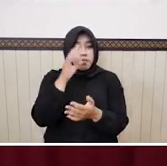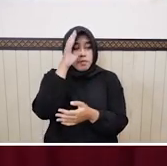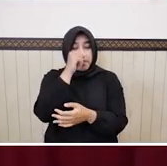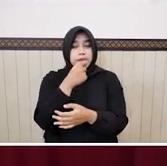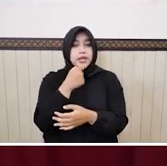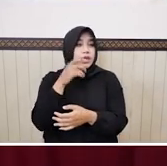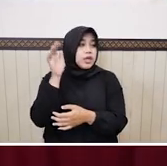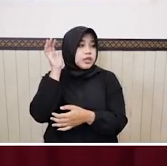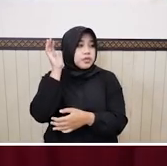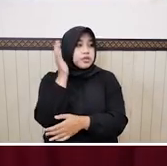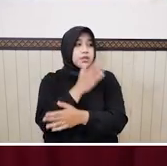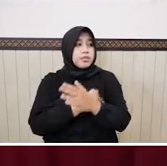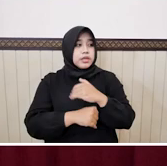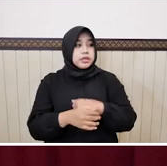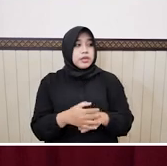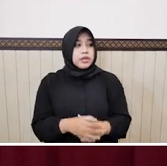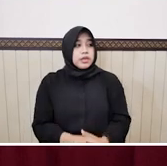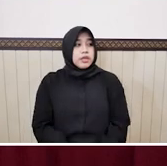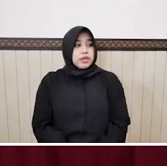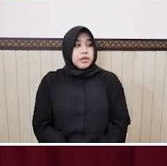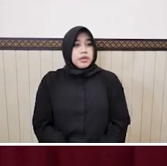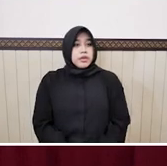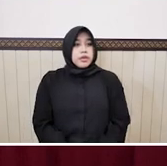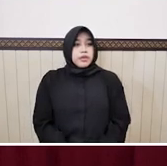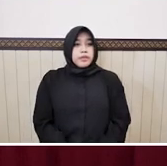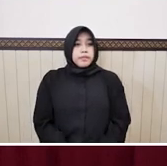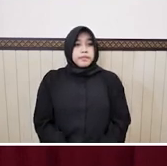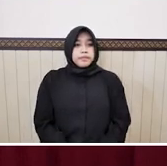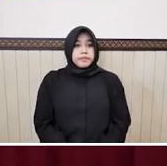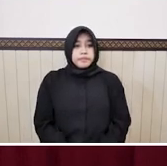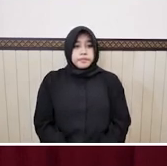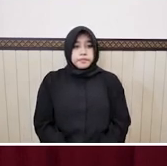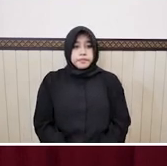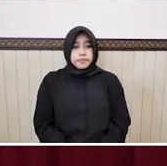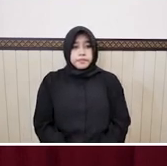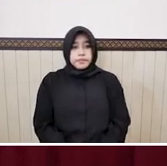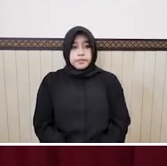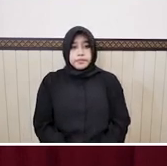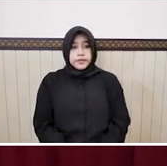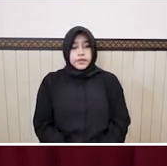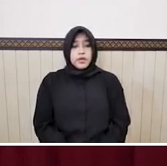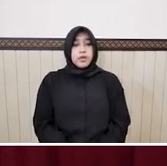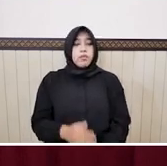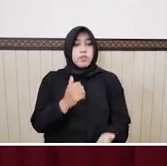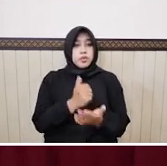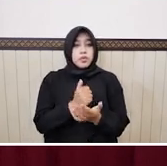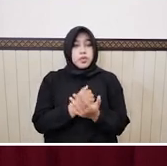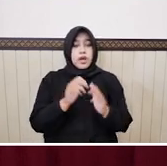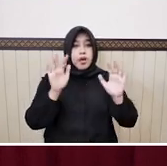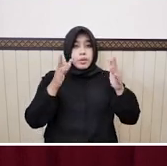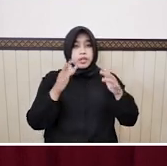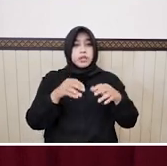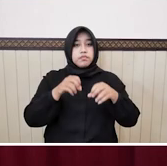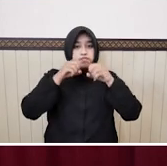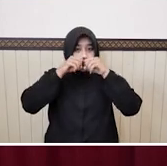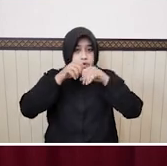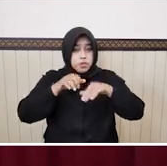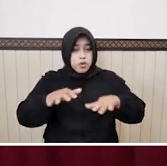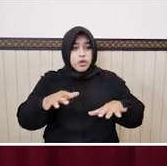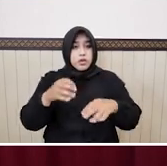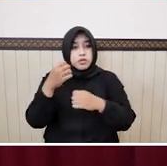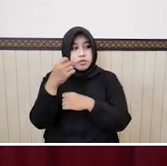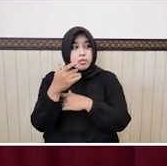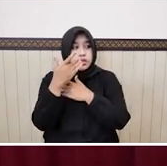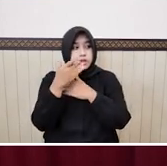soal isu disabilitas ya lain yang perlu kita contoh kita apresiasi dan kroto sebarluaskan ke yang lain